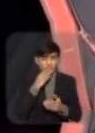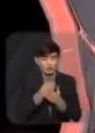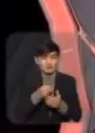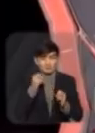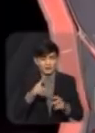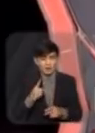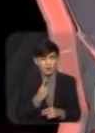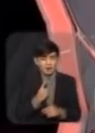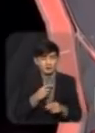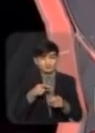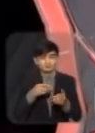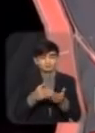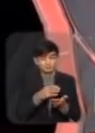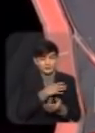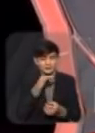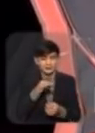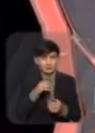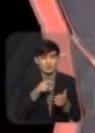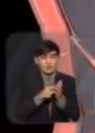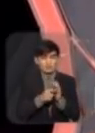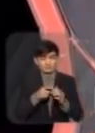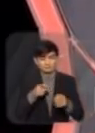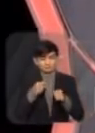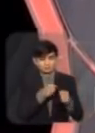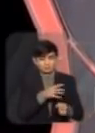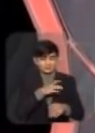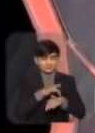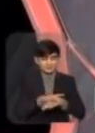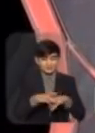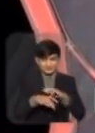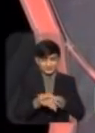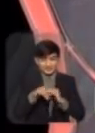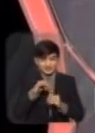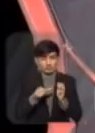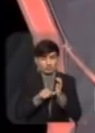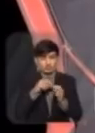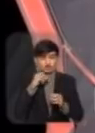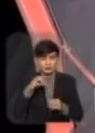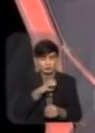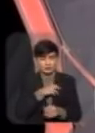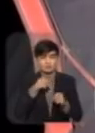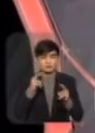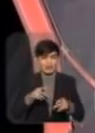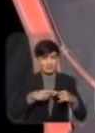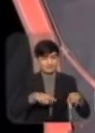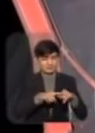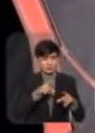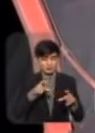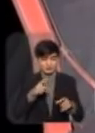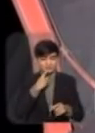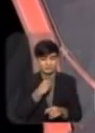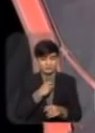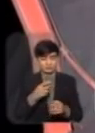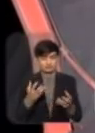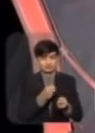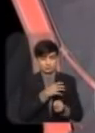жалдаса да, күйеуі кеңсеге қамаған келіншекті 6 сағаттан кейін кепілден арнайы жасақ құтқарып алды. Үйдегі ыдыс аяқтың сылдыры